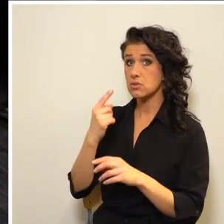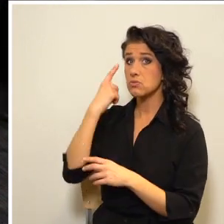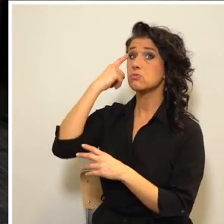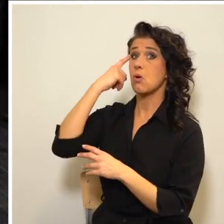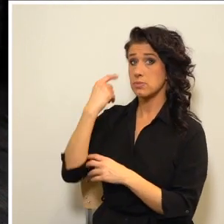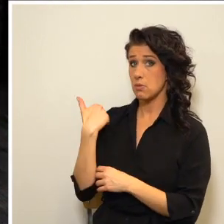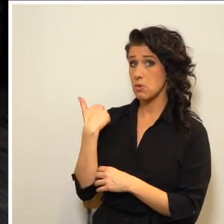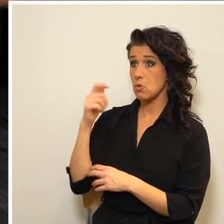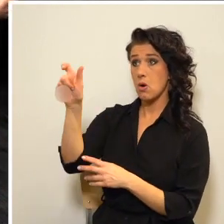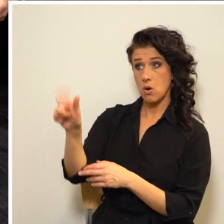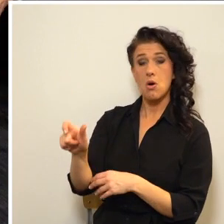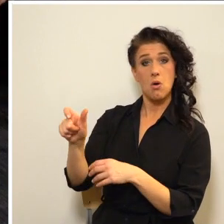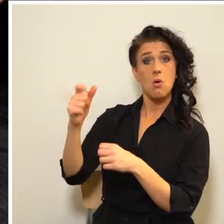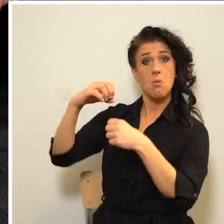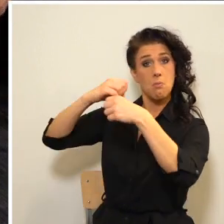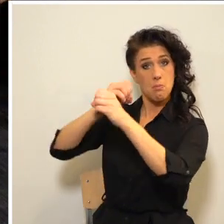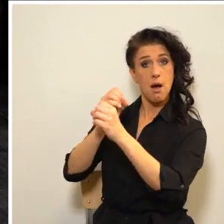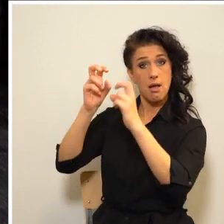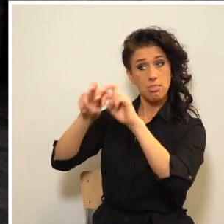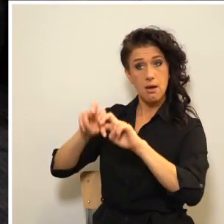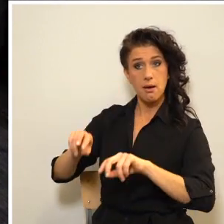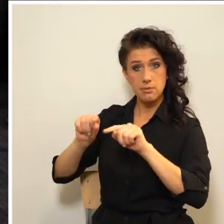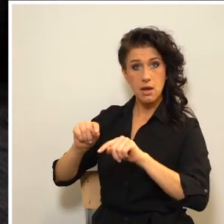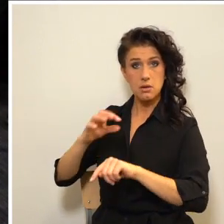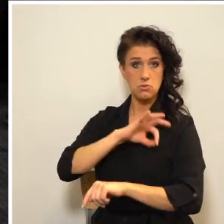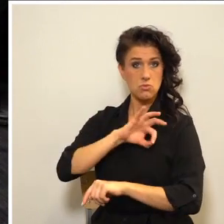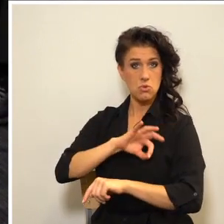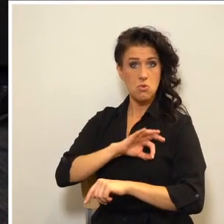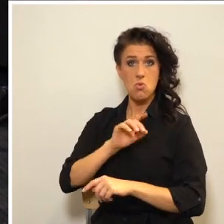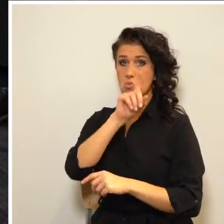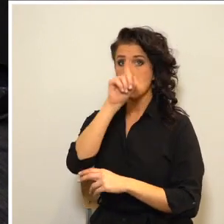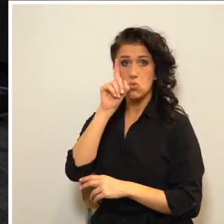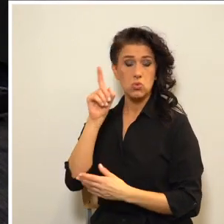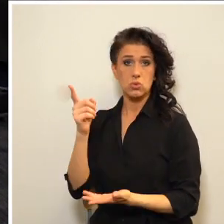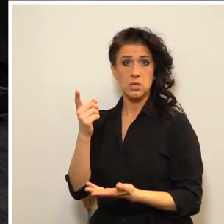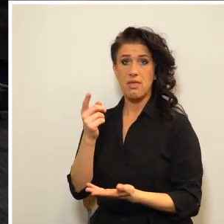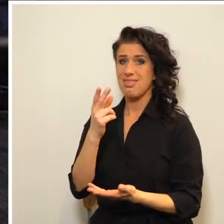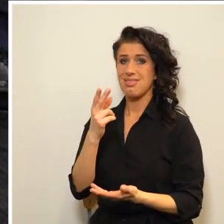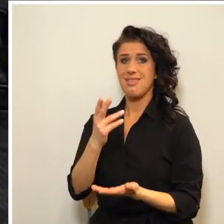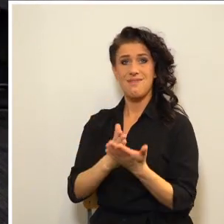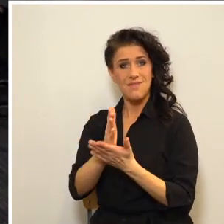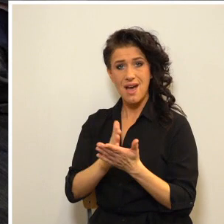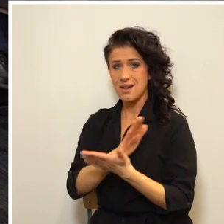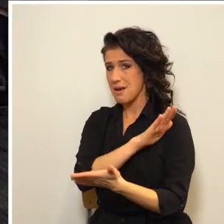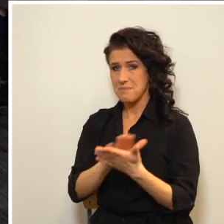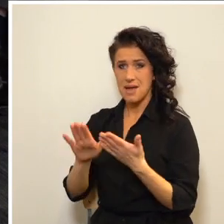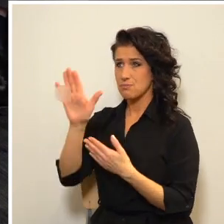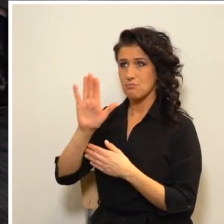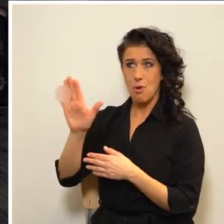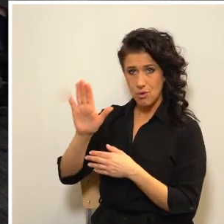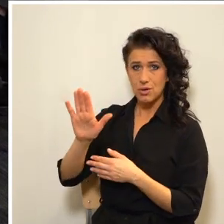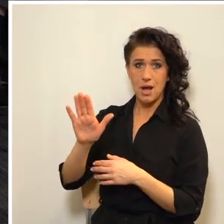wynika że ludzie wierzący mniej chętnie w praktyce są skłonni zgodzić się na